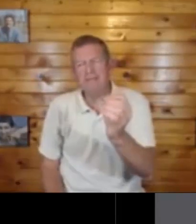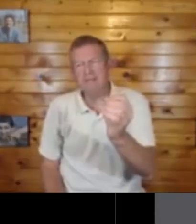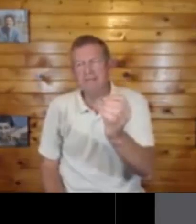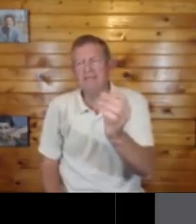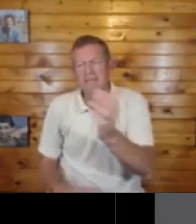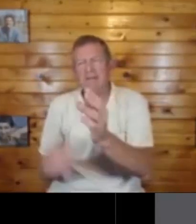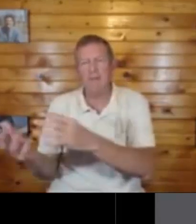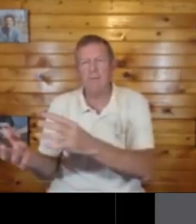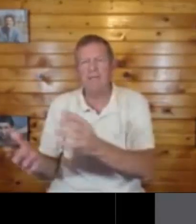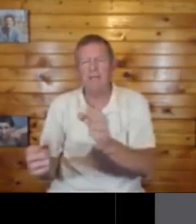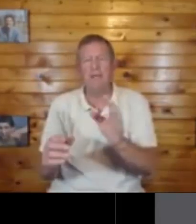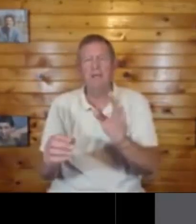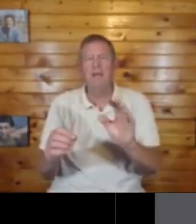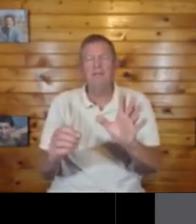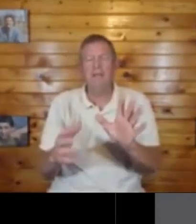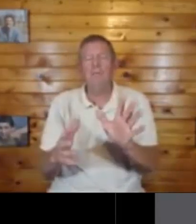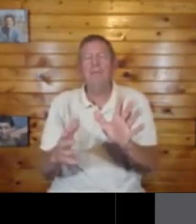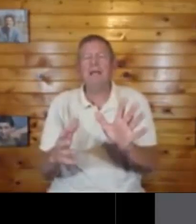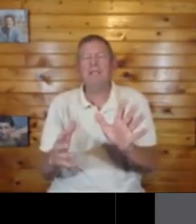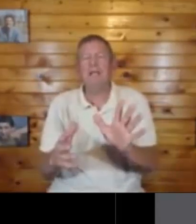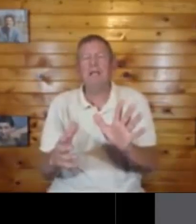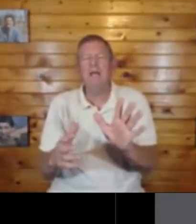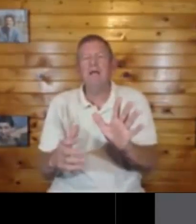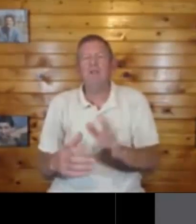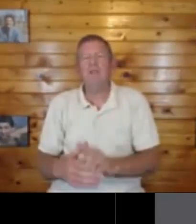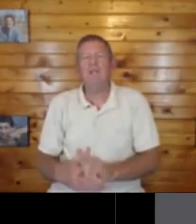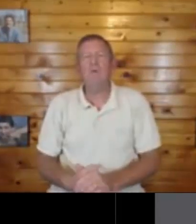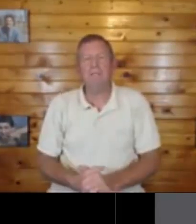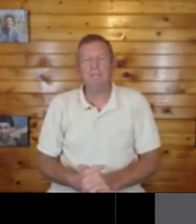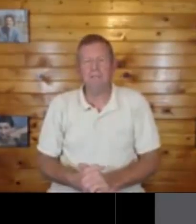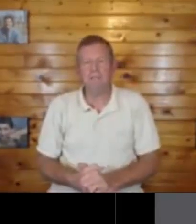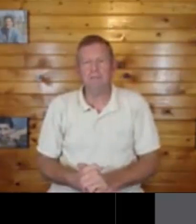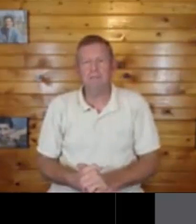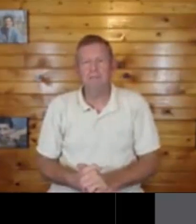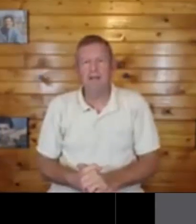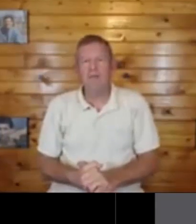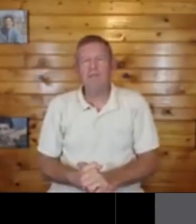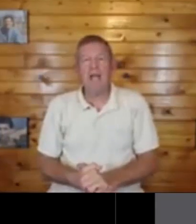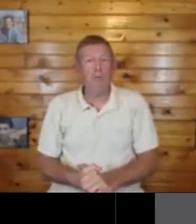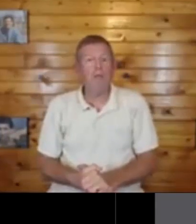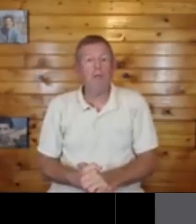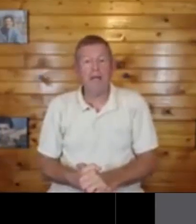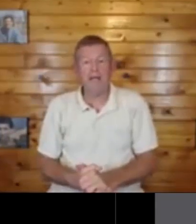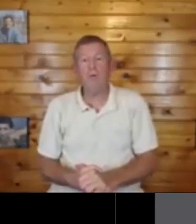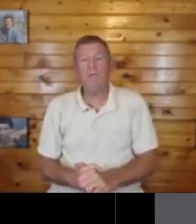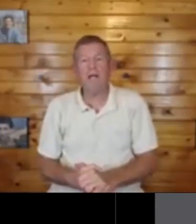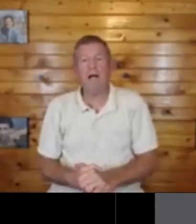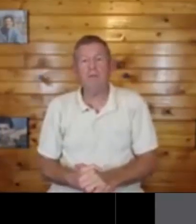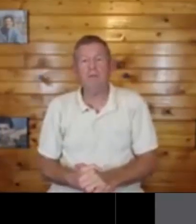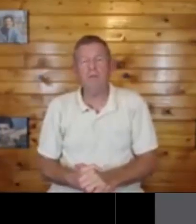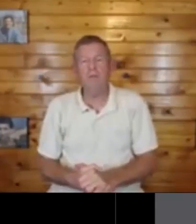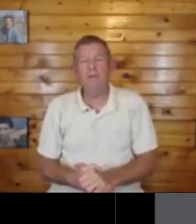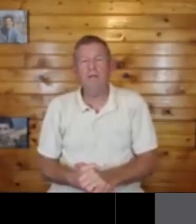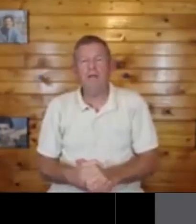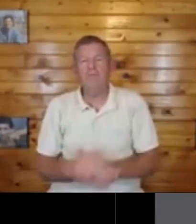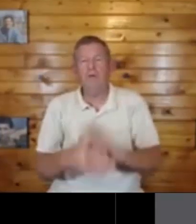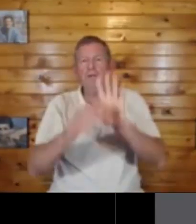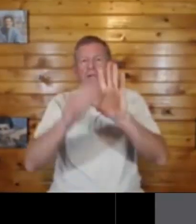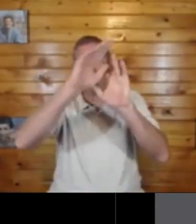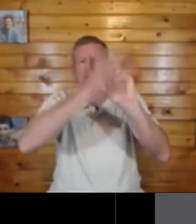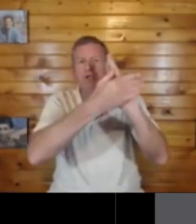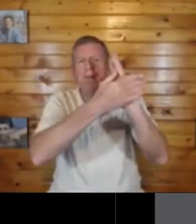France, it can have another meaning, but it would be like saying she to listen. If you say, oui, elle écoutait la radio,